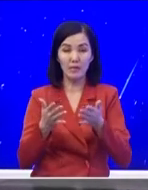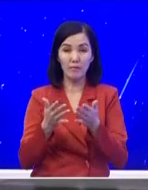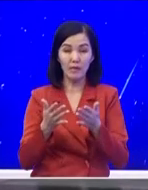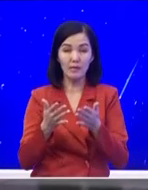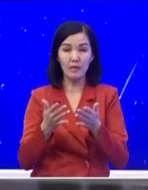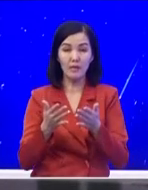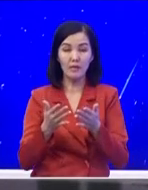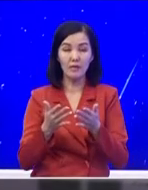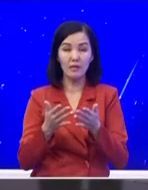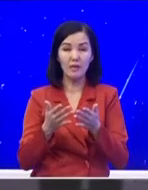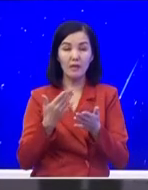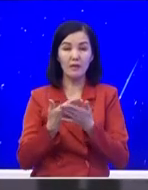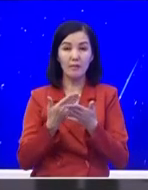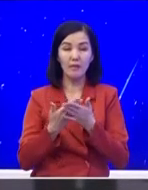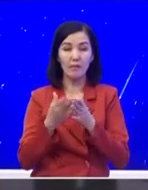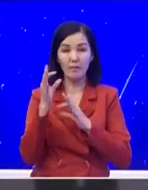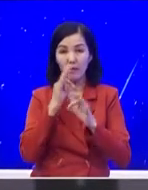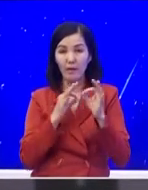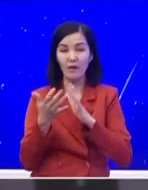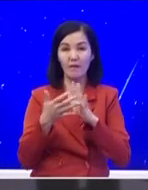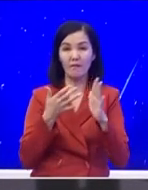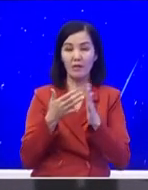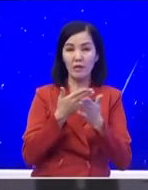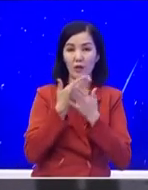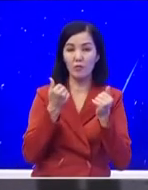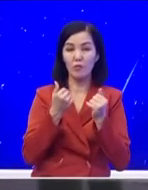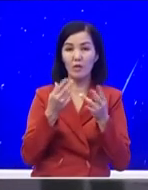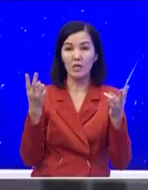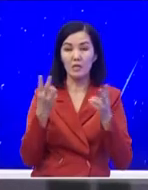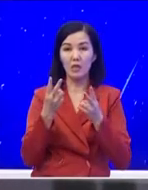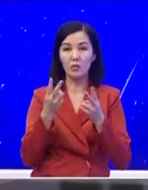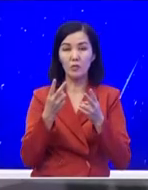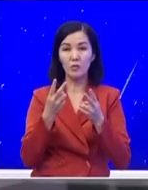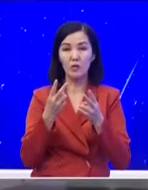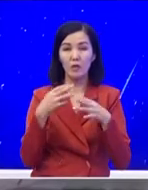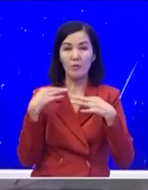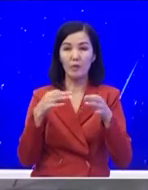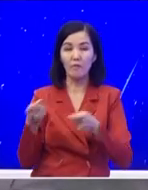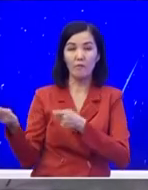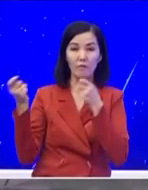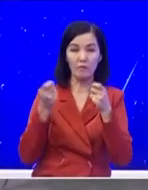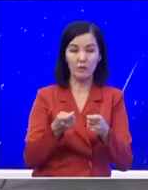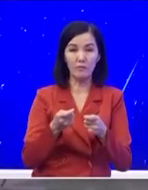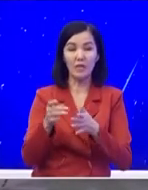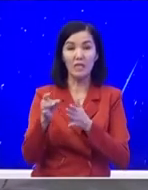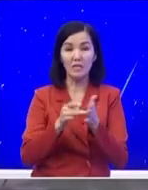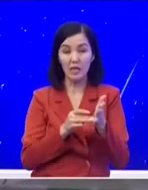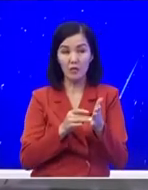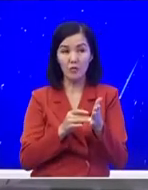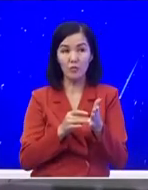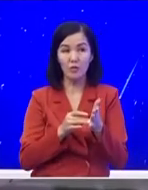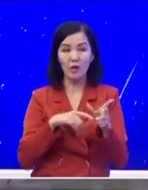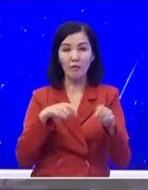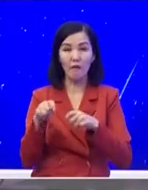на головном складе каких-то препаратов, мы отправляем свой транспорт и привозим. Как только мы получаем